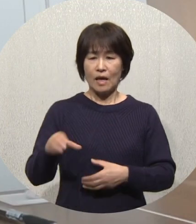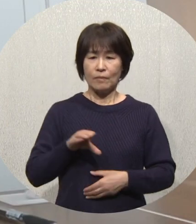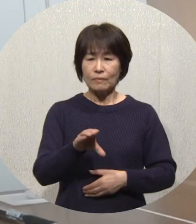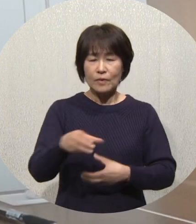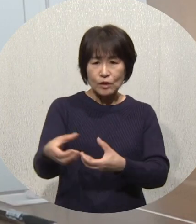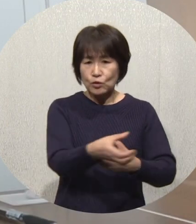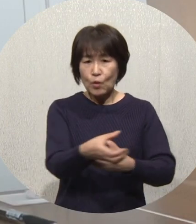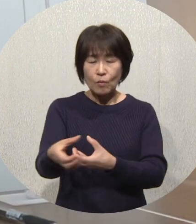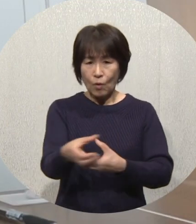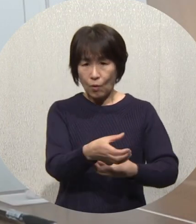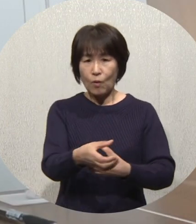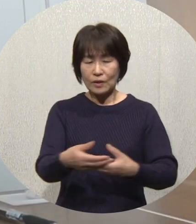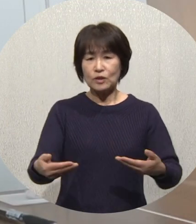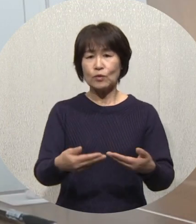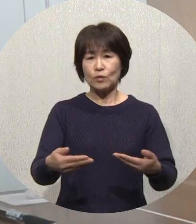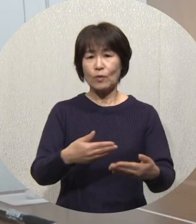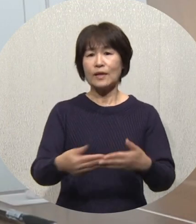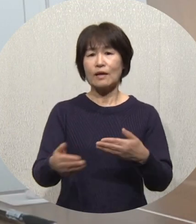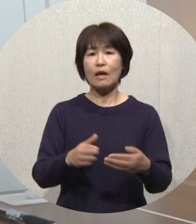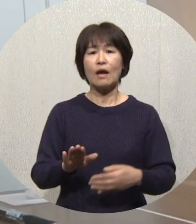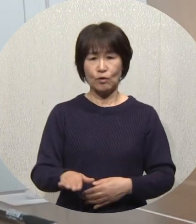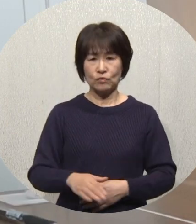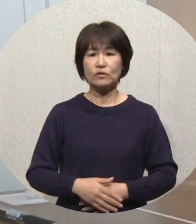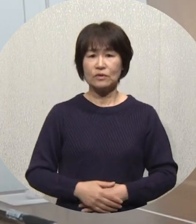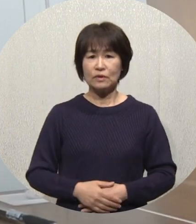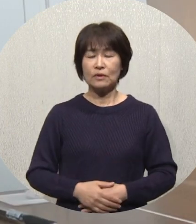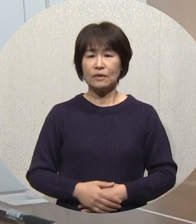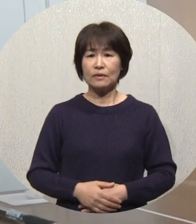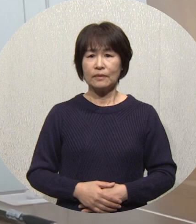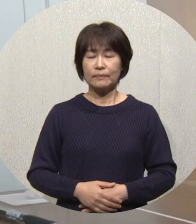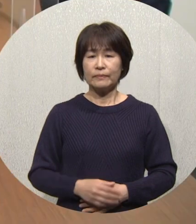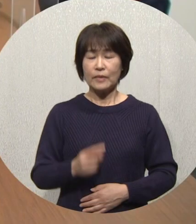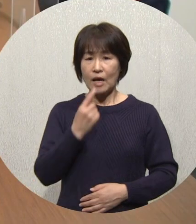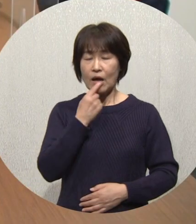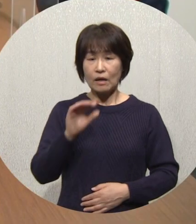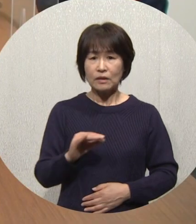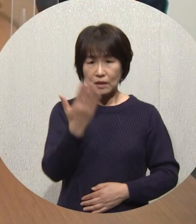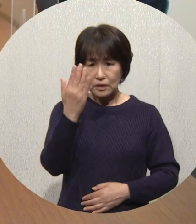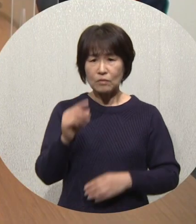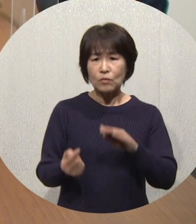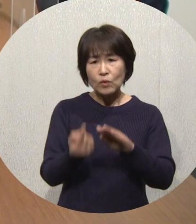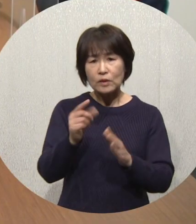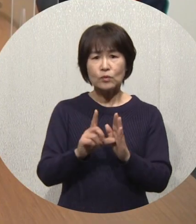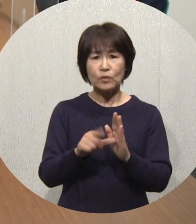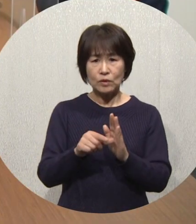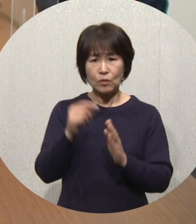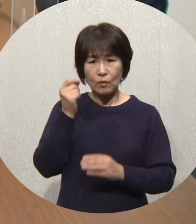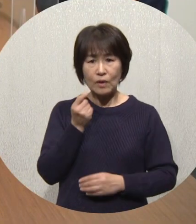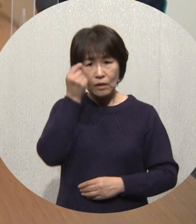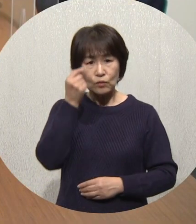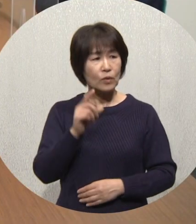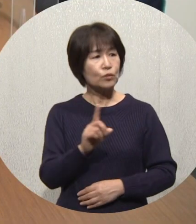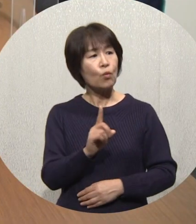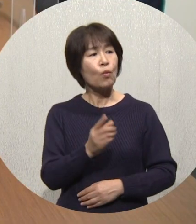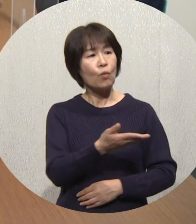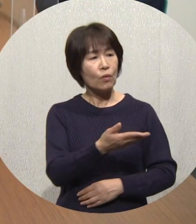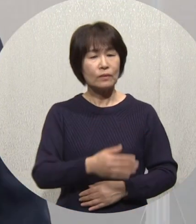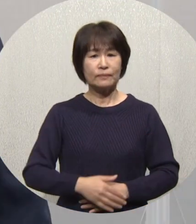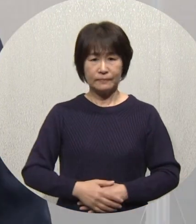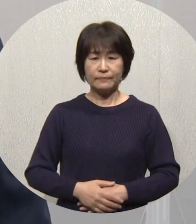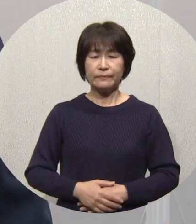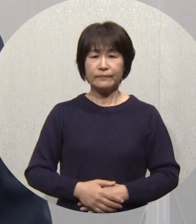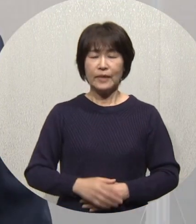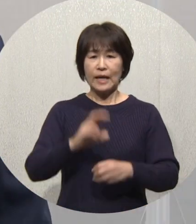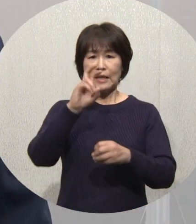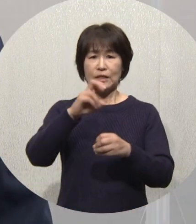で消火活動にも当たってこられたと思います。目の前で火災を目にして、どんな思いを抱かれましたか？ はい、私